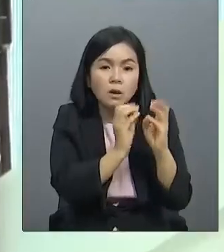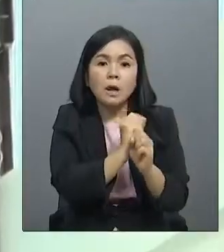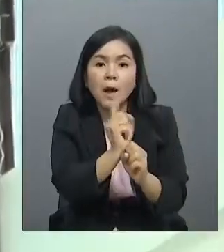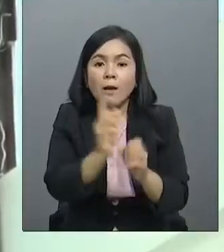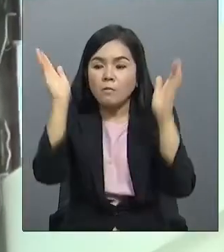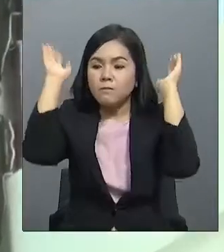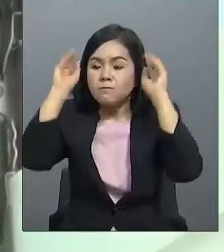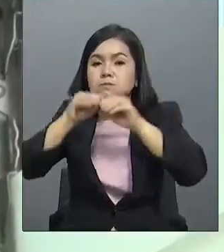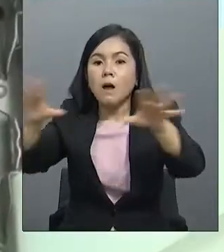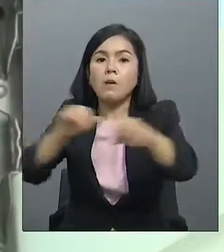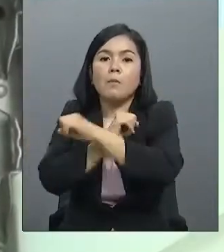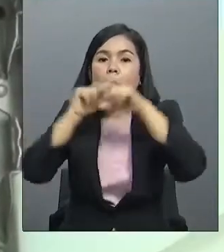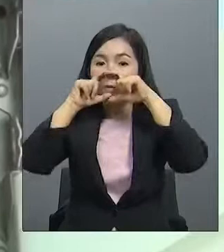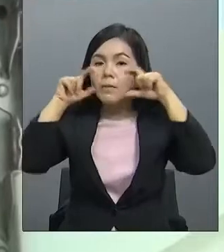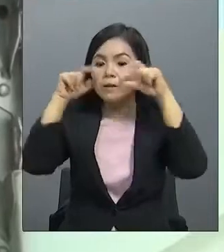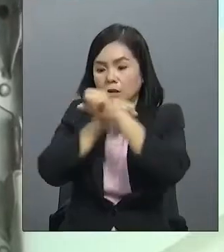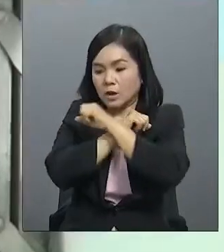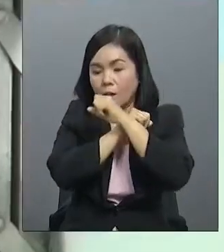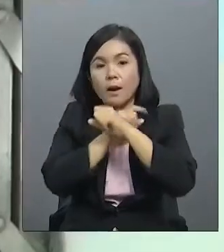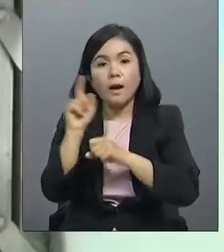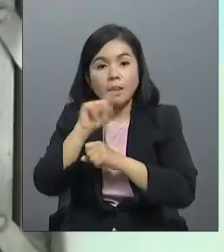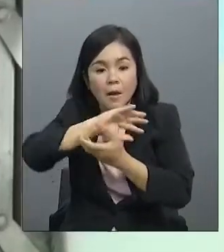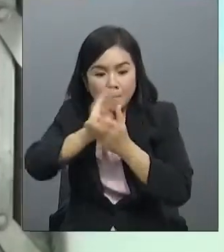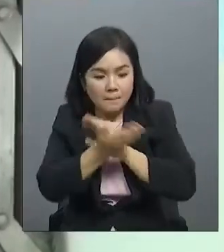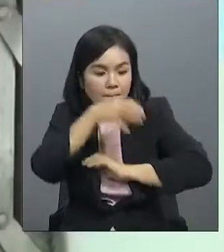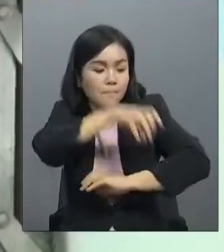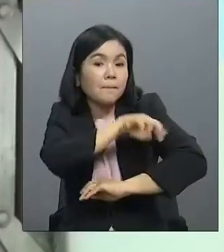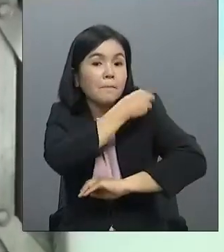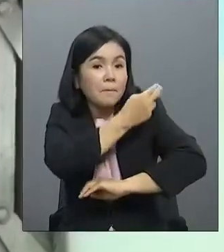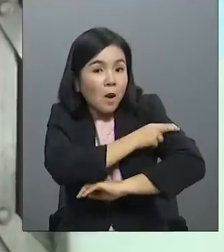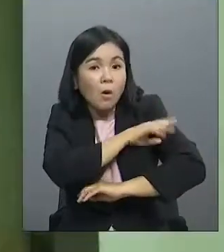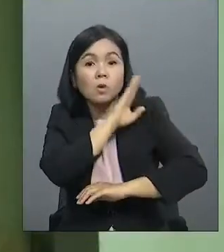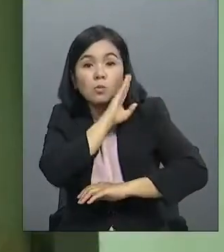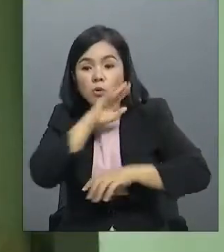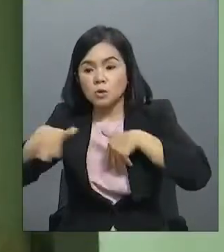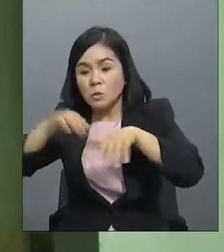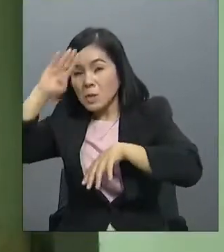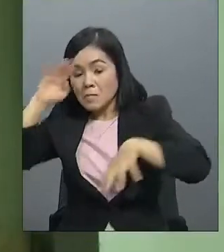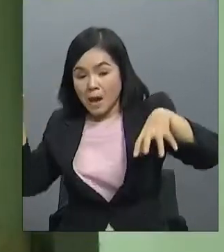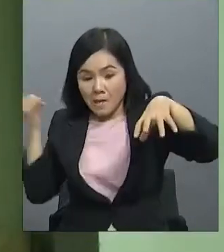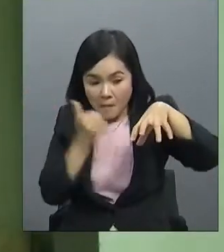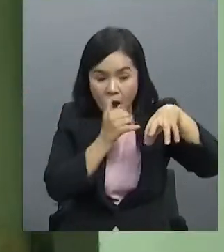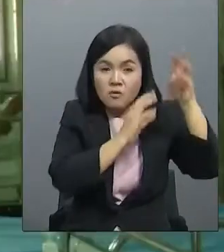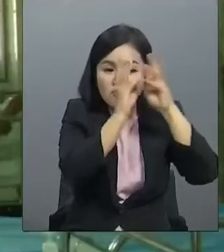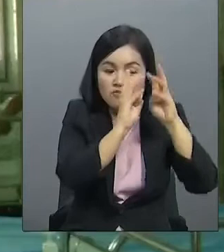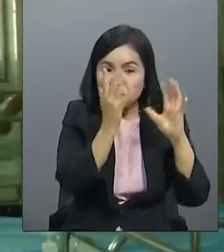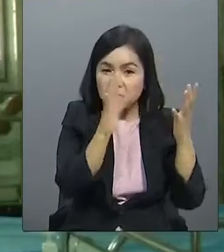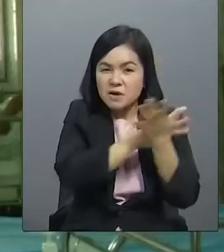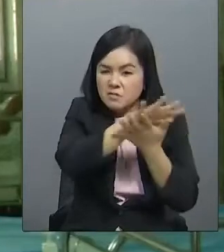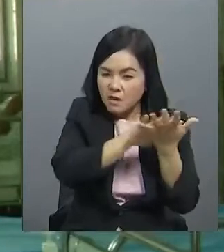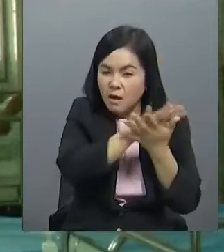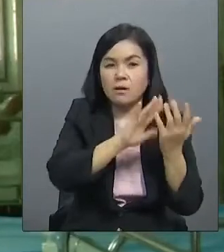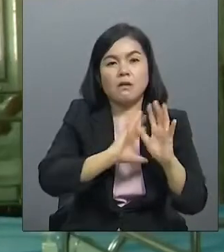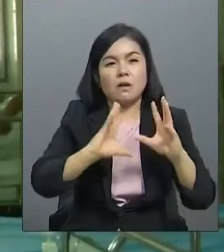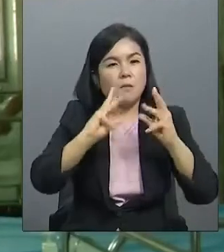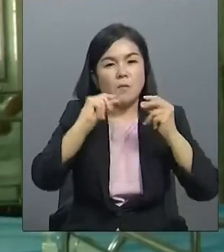แล้วยังต้องเร่งปรับปรุงโรงพยาบาลให้เป็นพื้นที่ปลอดภัยหรือว่าพื้นที่เซฟตี้โซน หอผู้ป่วยในที่เป็น